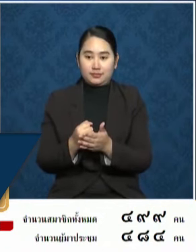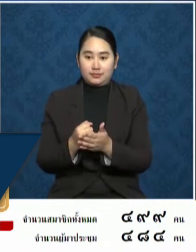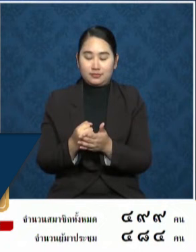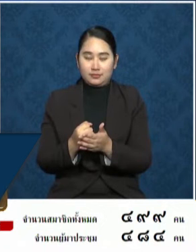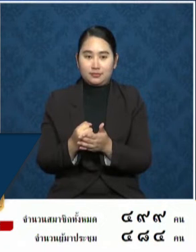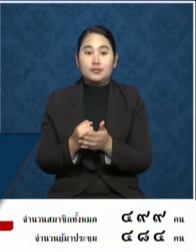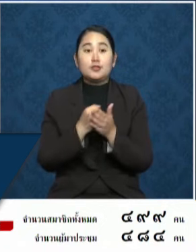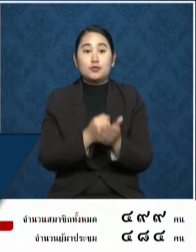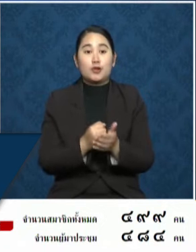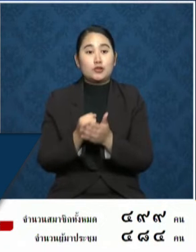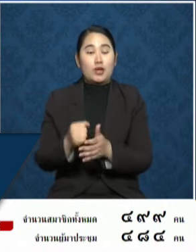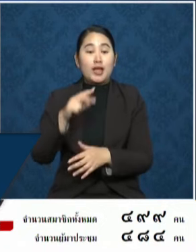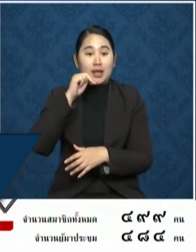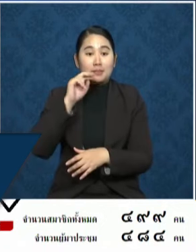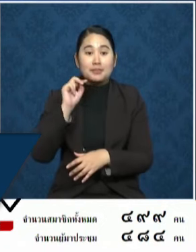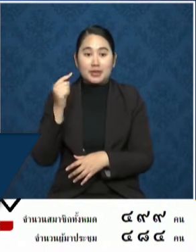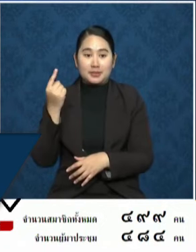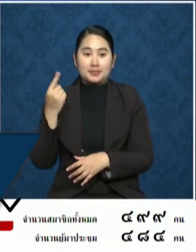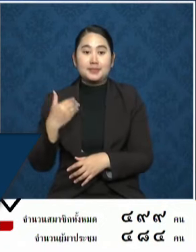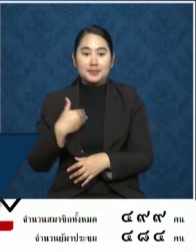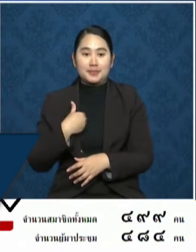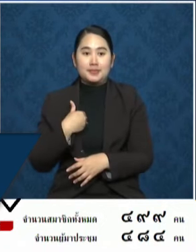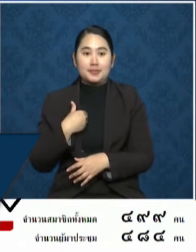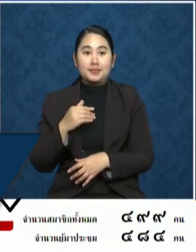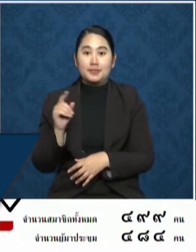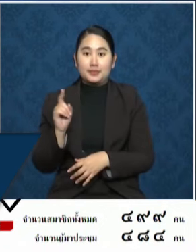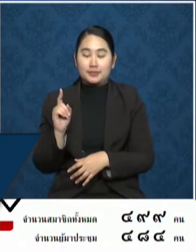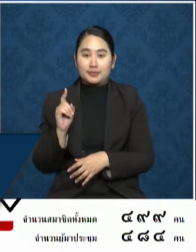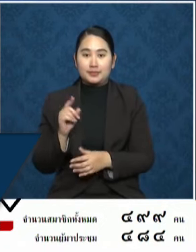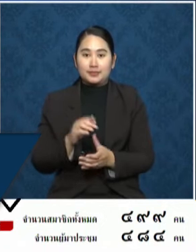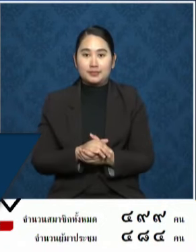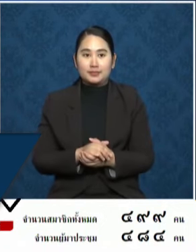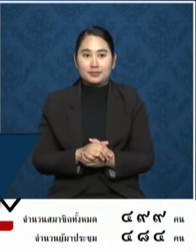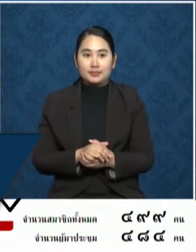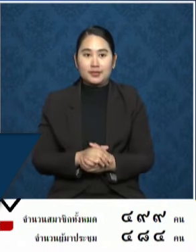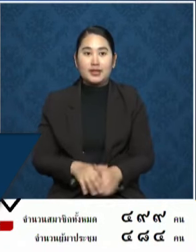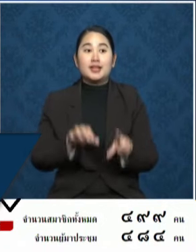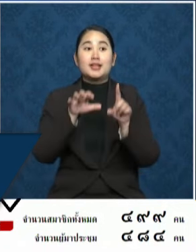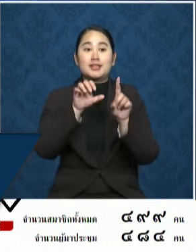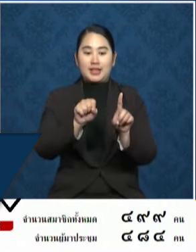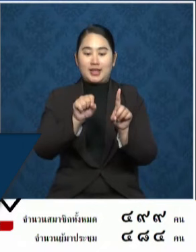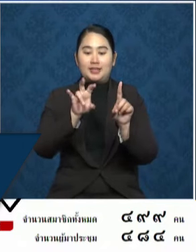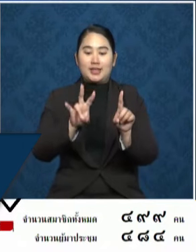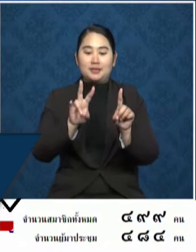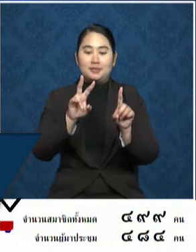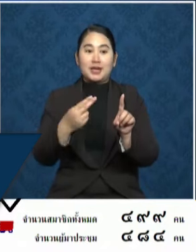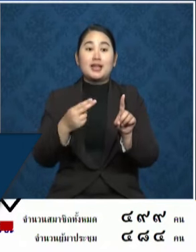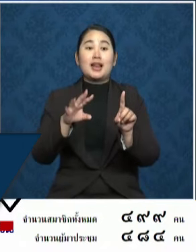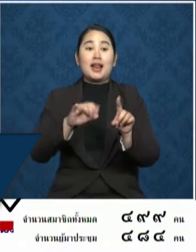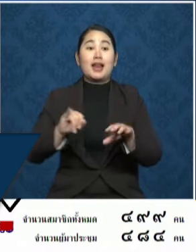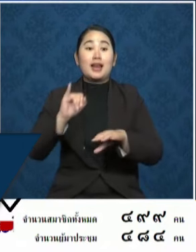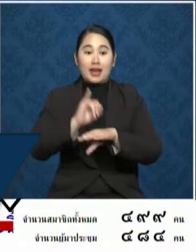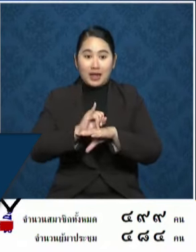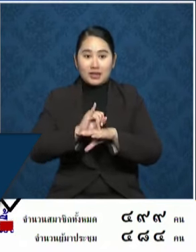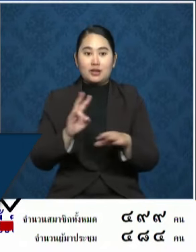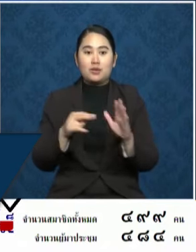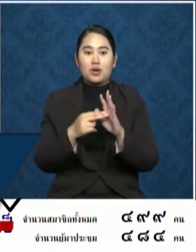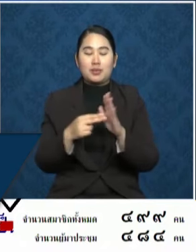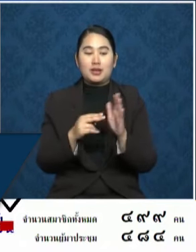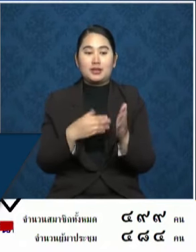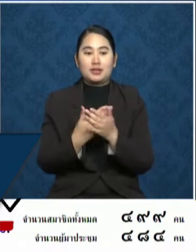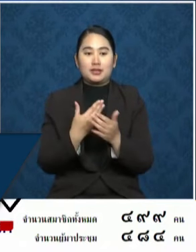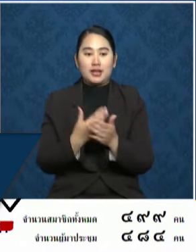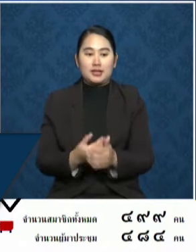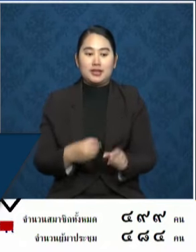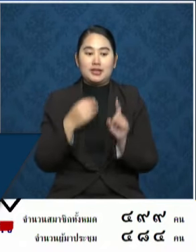ใหม่เนี่ยให้กับพี่น้องเกษตรกรนะครับมีเพียงได้เพียง 170,000ไร่เท่านั้นครับใช้เงินประมาณ